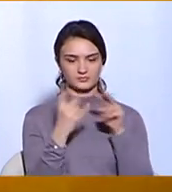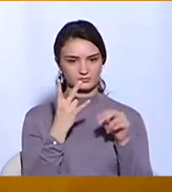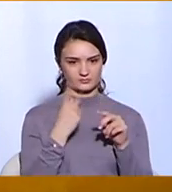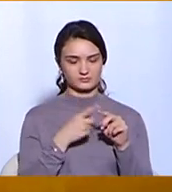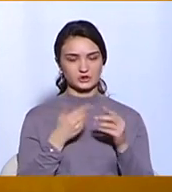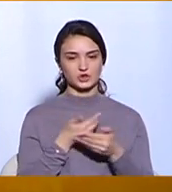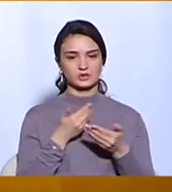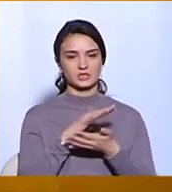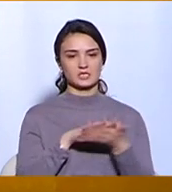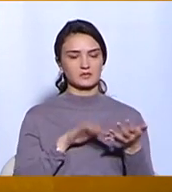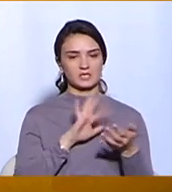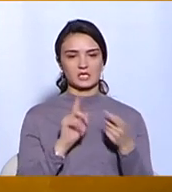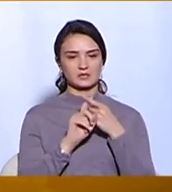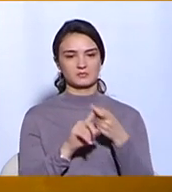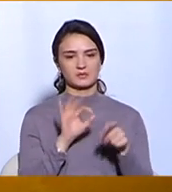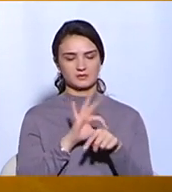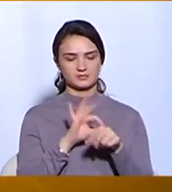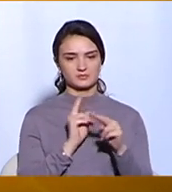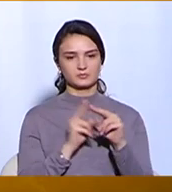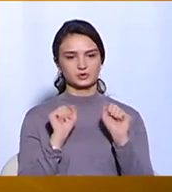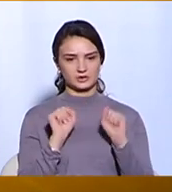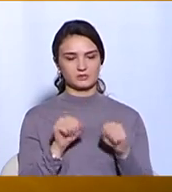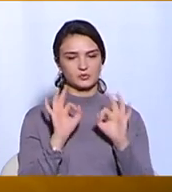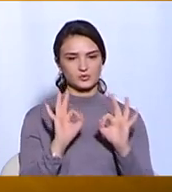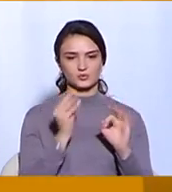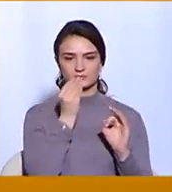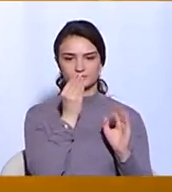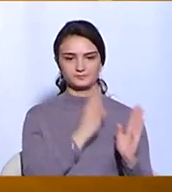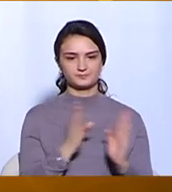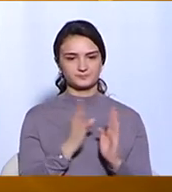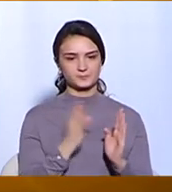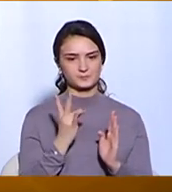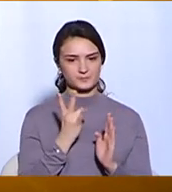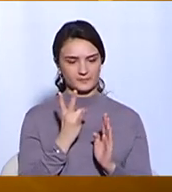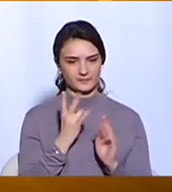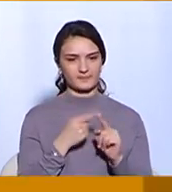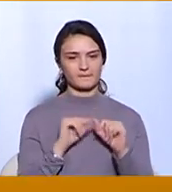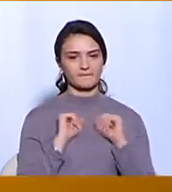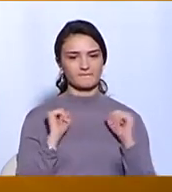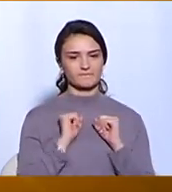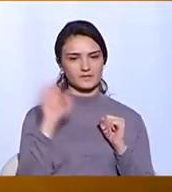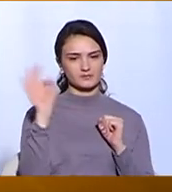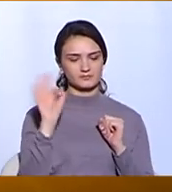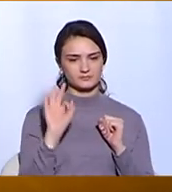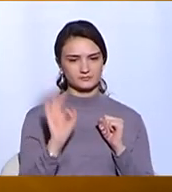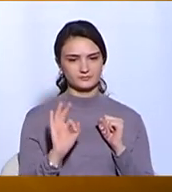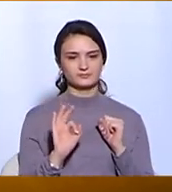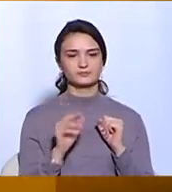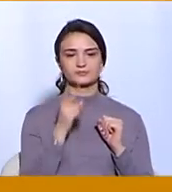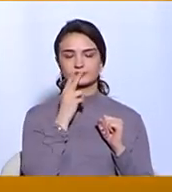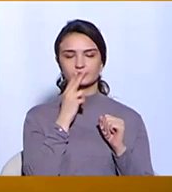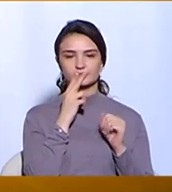სიცოცხლის გახანგრძლივება და არაგადამდებ დაავადებათა თავიდან აცილება შესაძლებელია სწორი კვებით, რეგულარული ფიზიკური